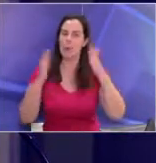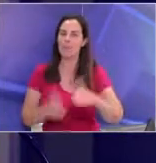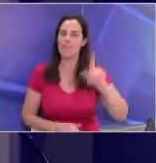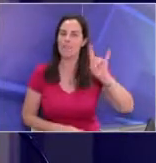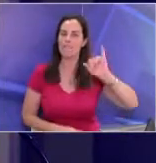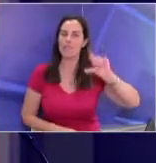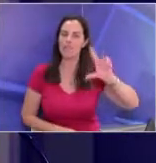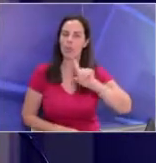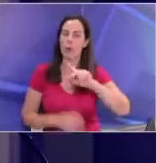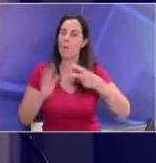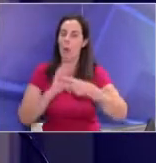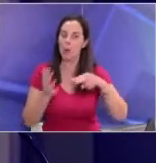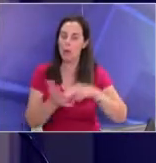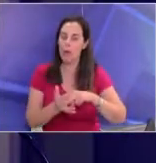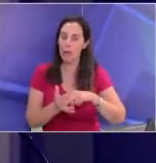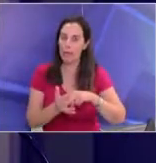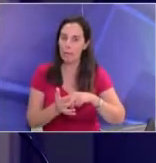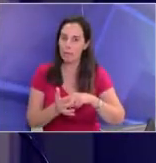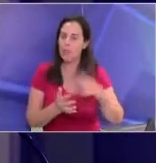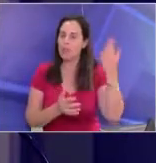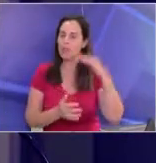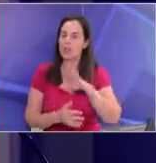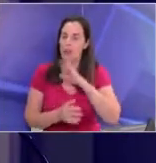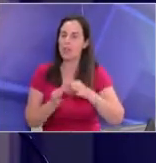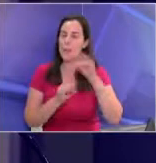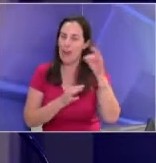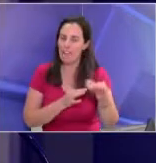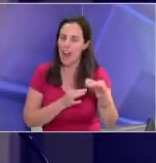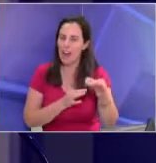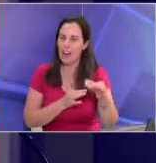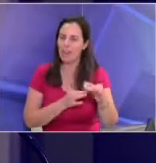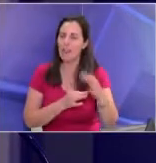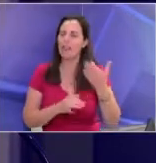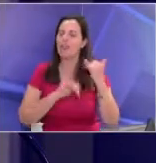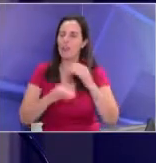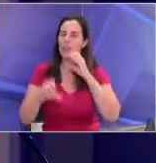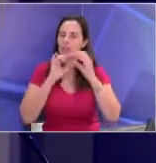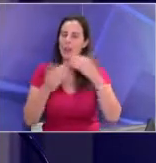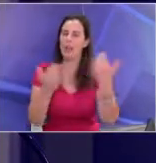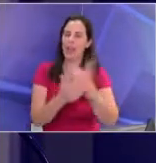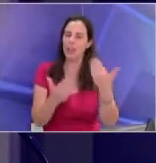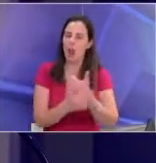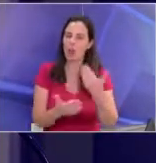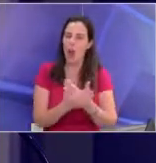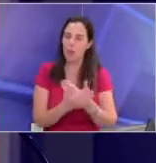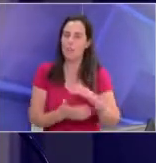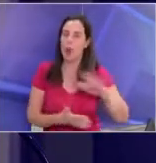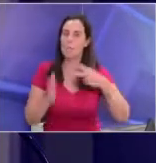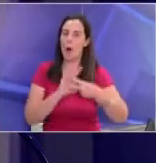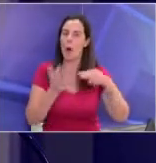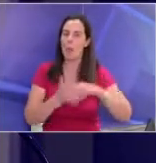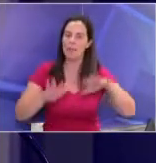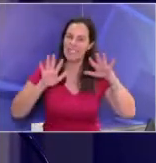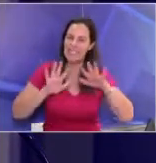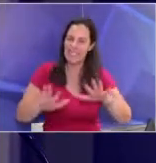ויצו. הפוליטיקאים שנפלו במלכודת הפריפריה והזינו את התקשורת באייטמים ואת המערכת הפוליטית